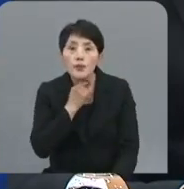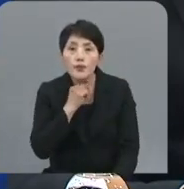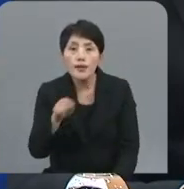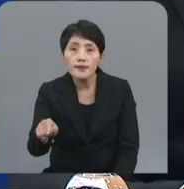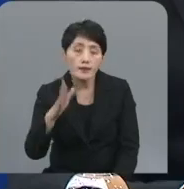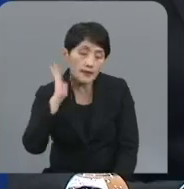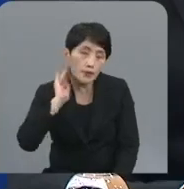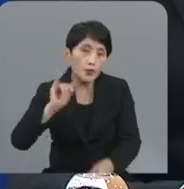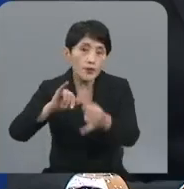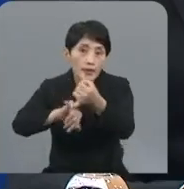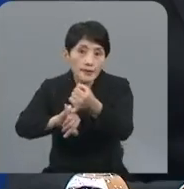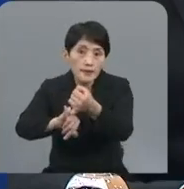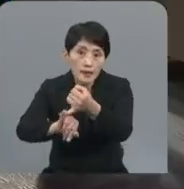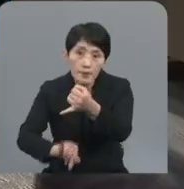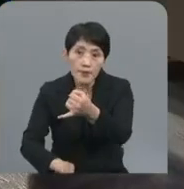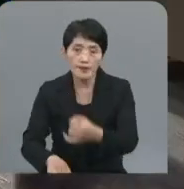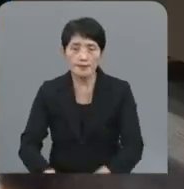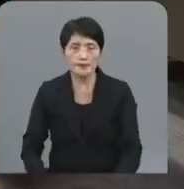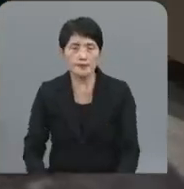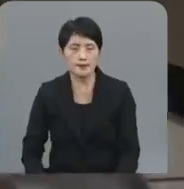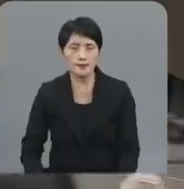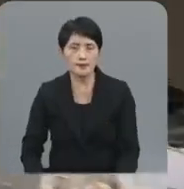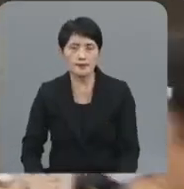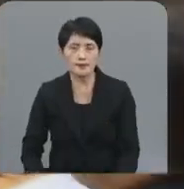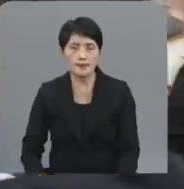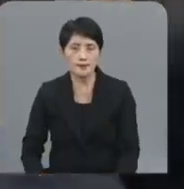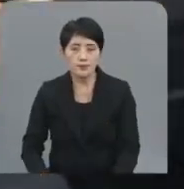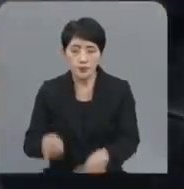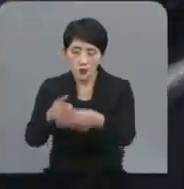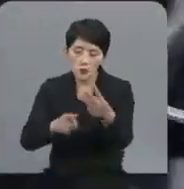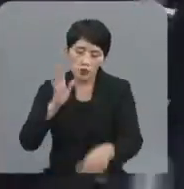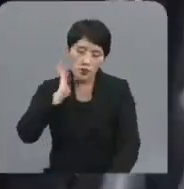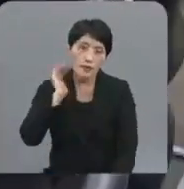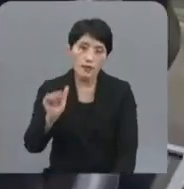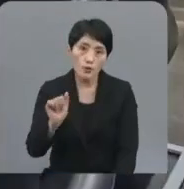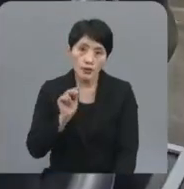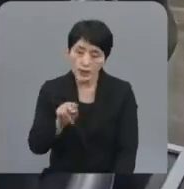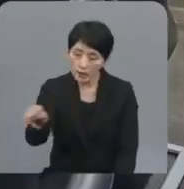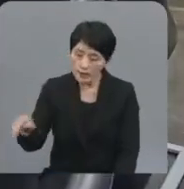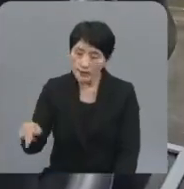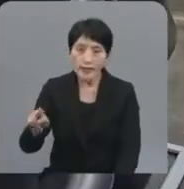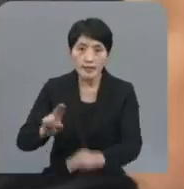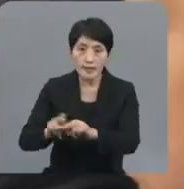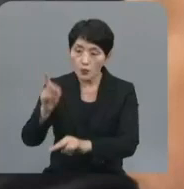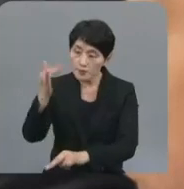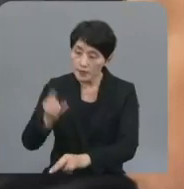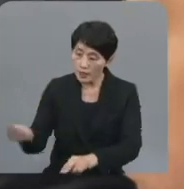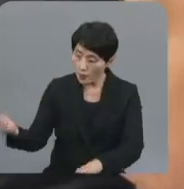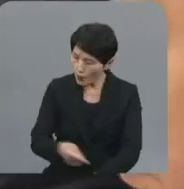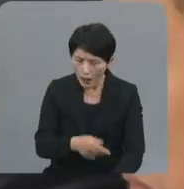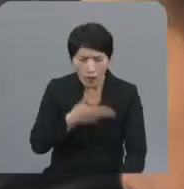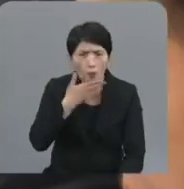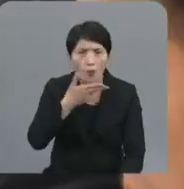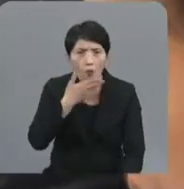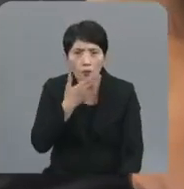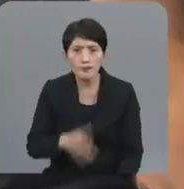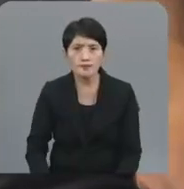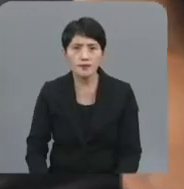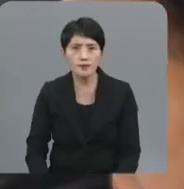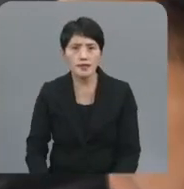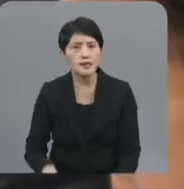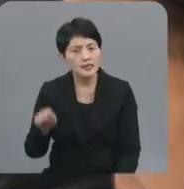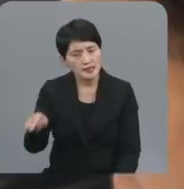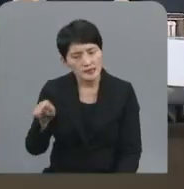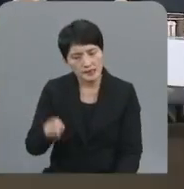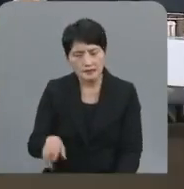thống như saunơi trước tình hình này ủy viên tối cao Đảng sức mạnh quốc dân Tae yongho người gây tranh cãi khi cho rằng cuộc nổi dậy trên đảo Jeju